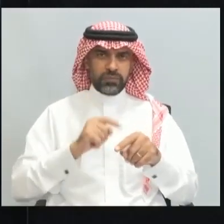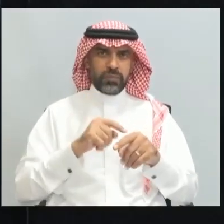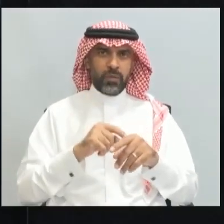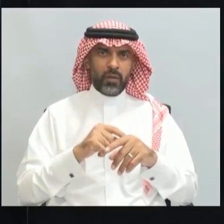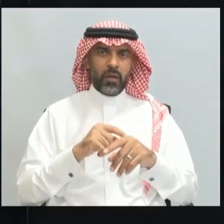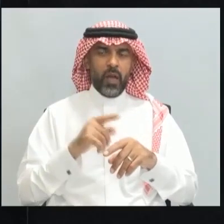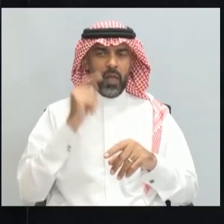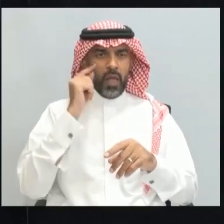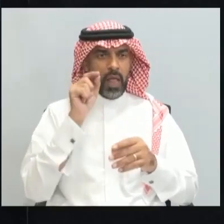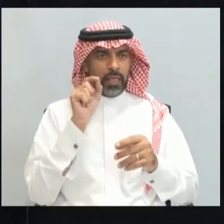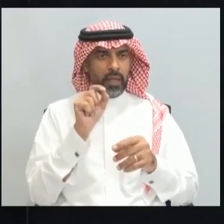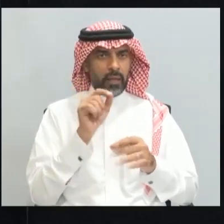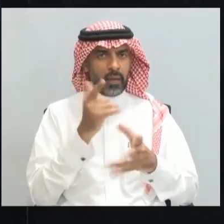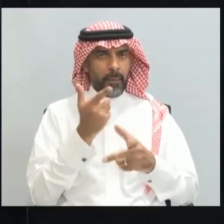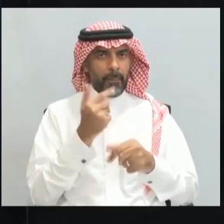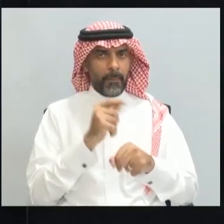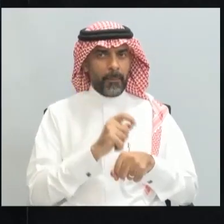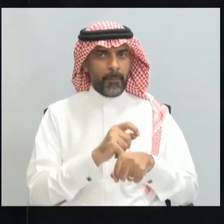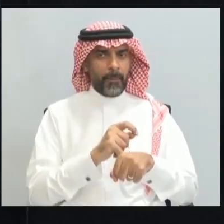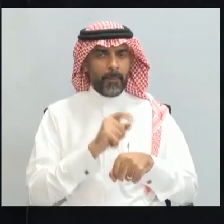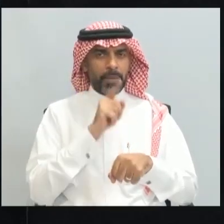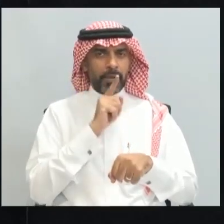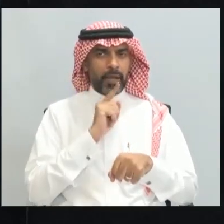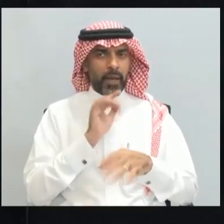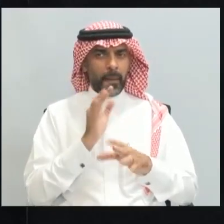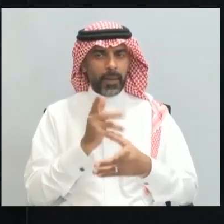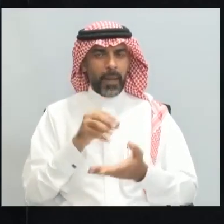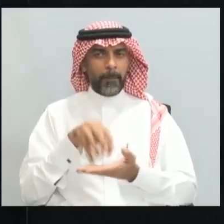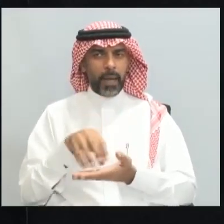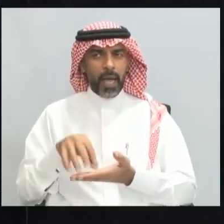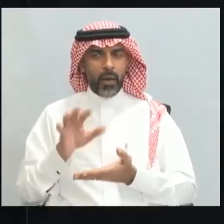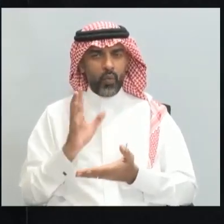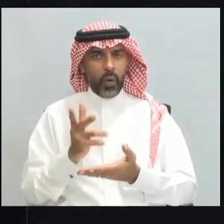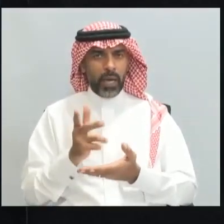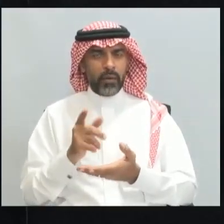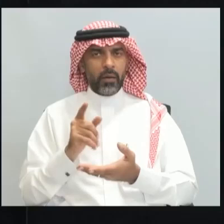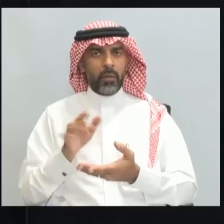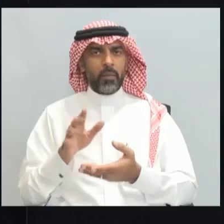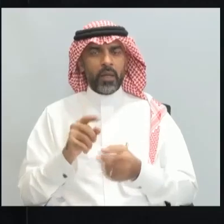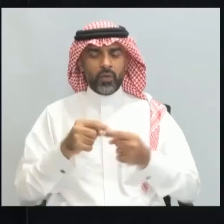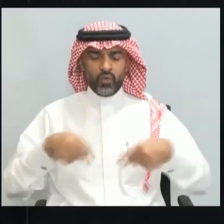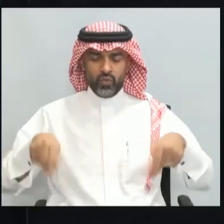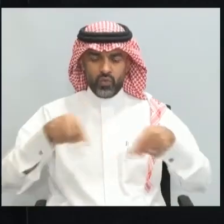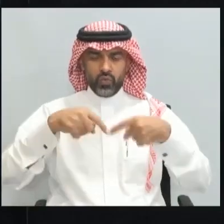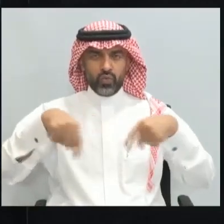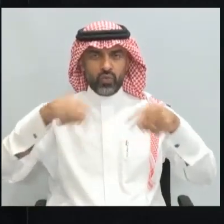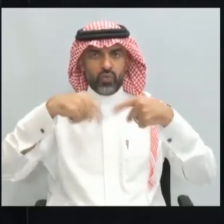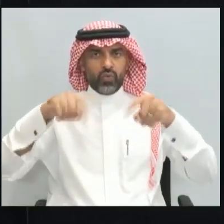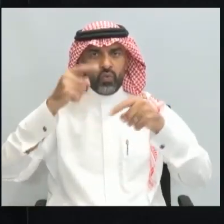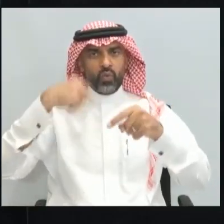تحديد المناطق الزمنيه والمناطق المكانيه وال المواقع من خلال خطوط الطول